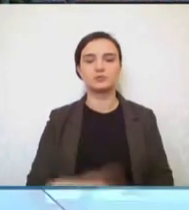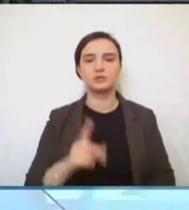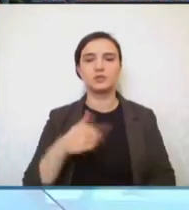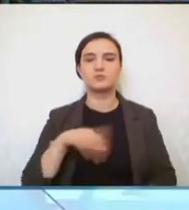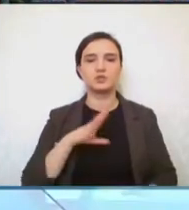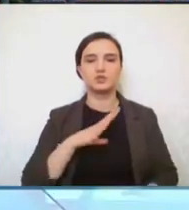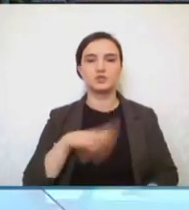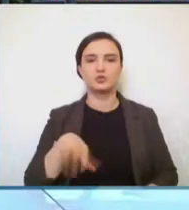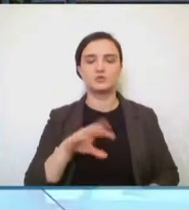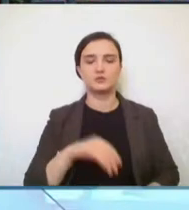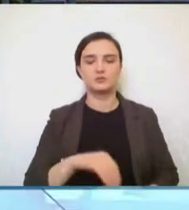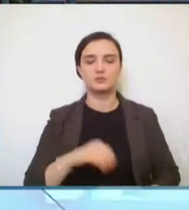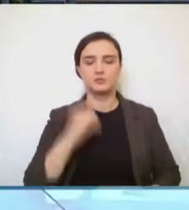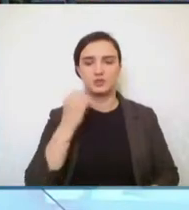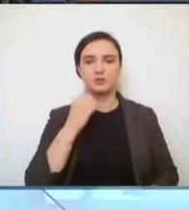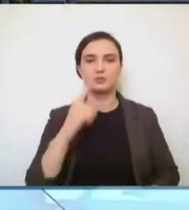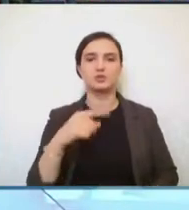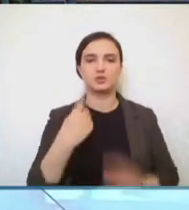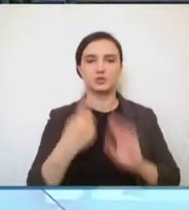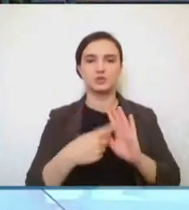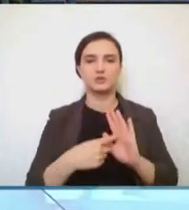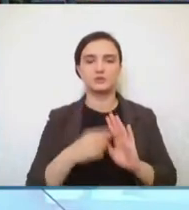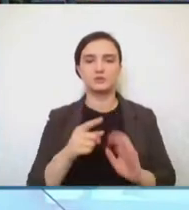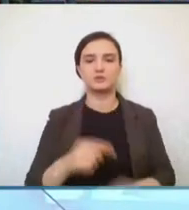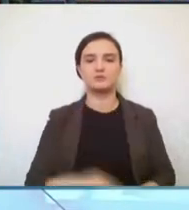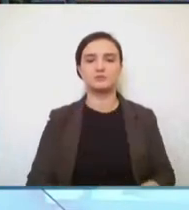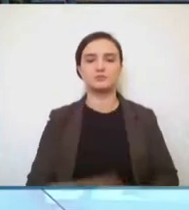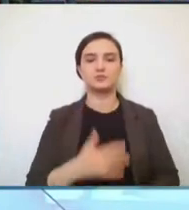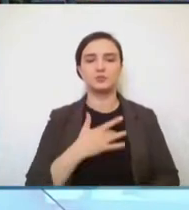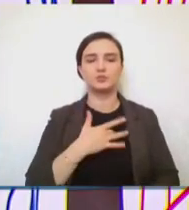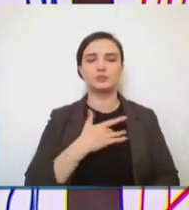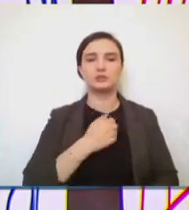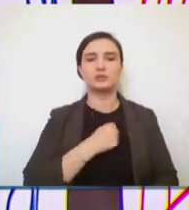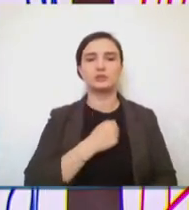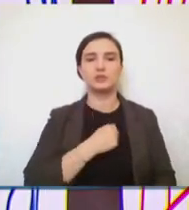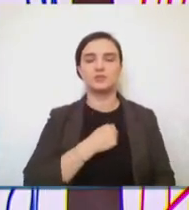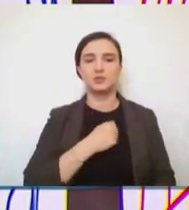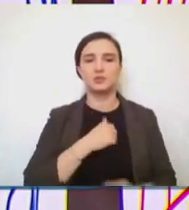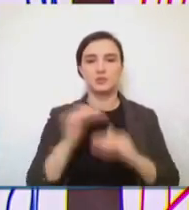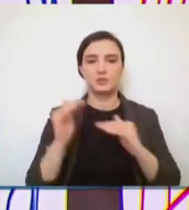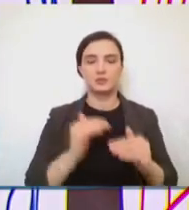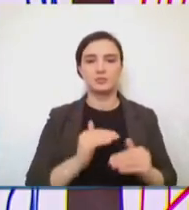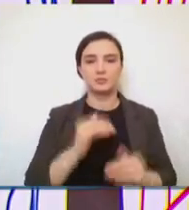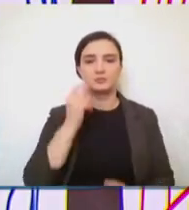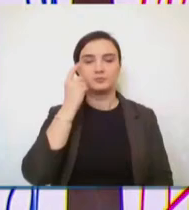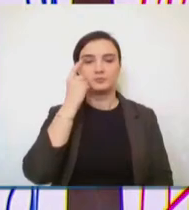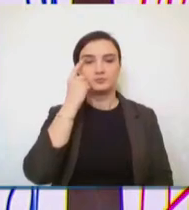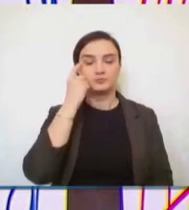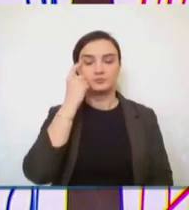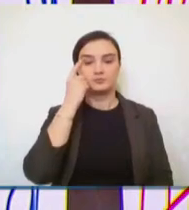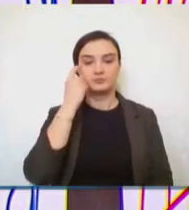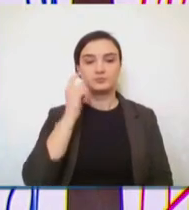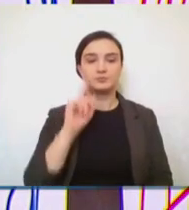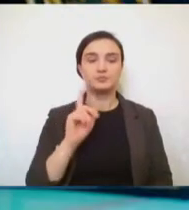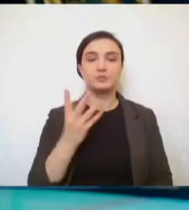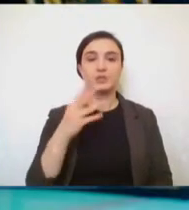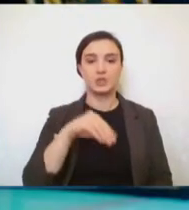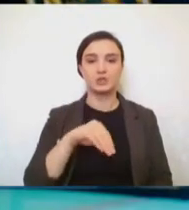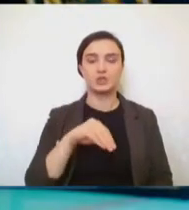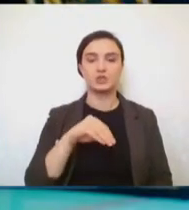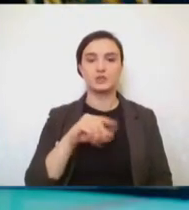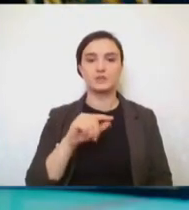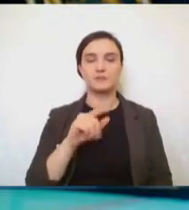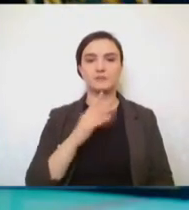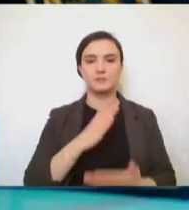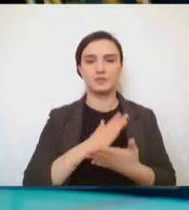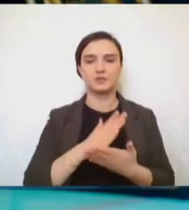მადლობა შეკითხვისთვის. ანუ გულისცემის სიხშირის დაქვეითება. საქმე რაშია, არის